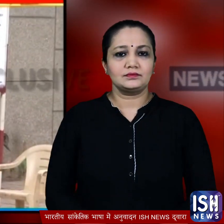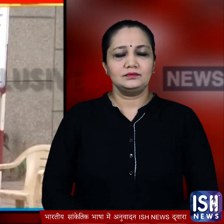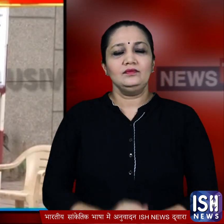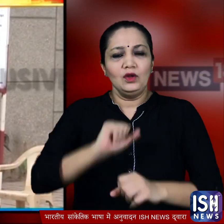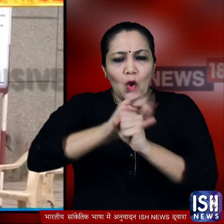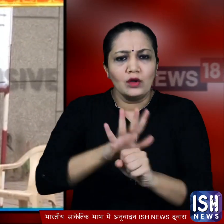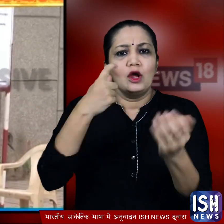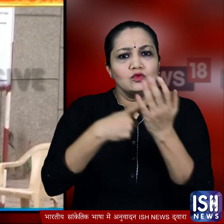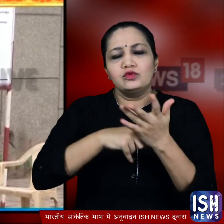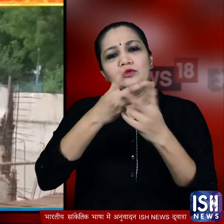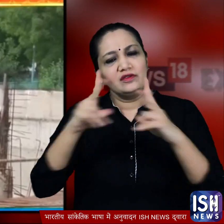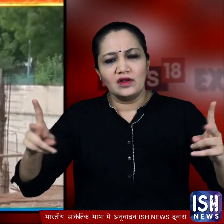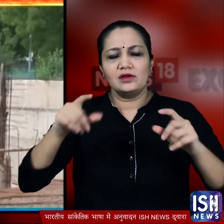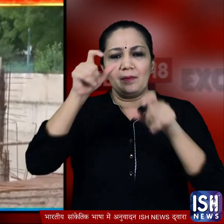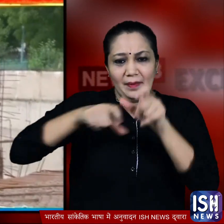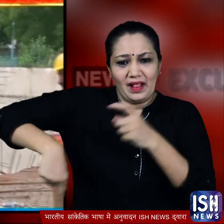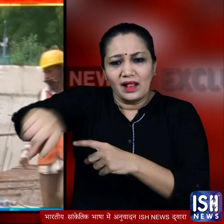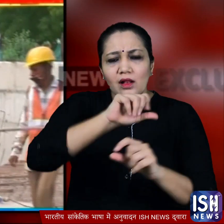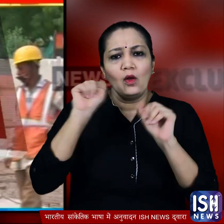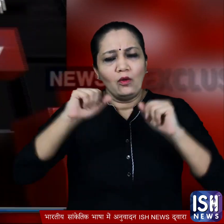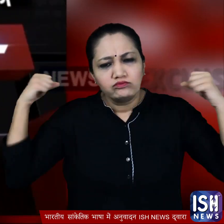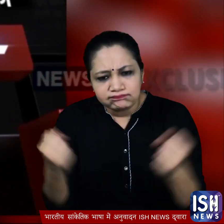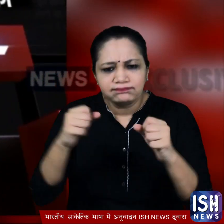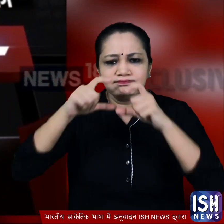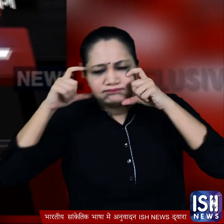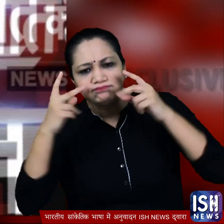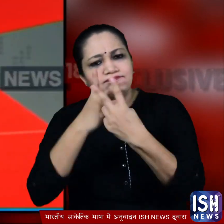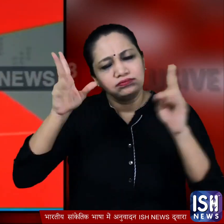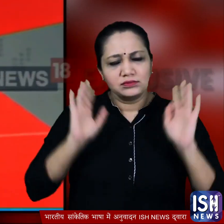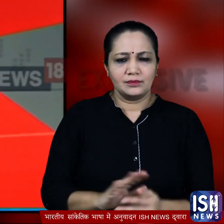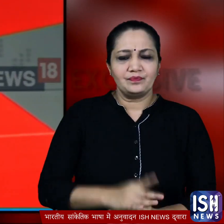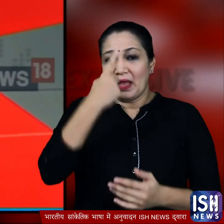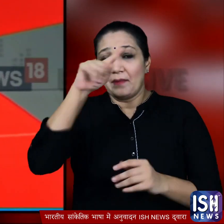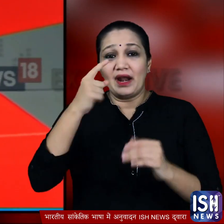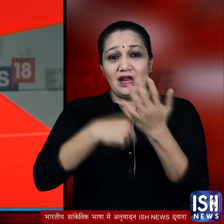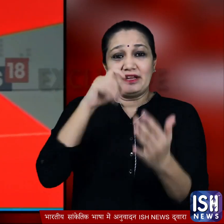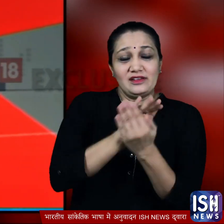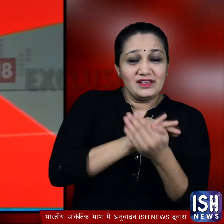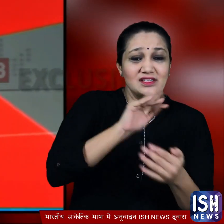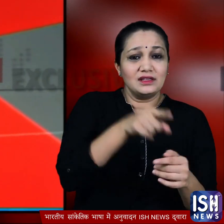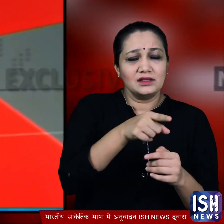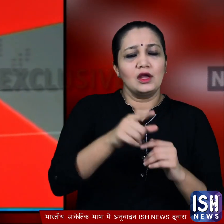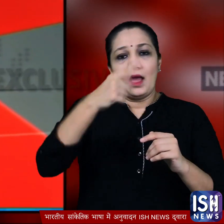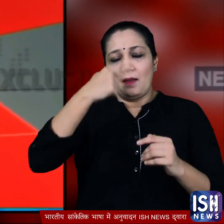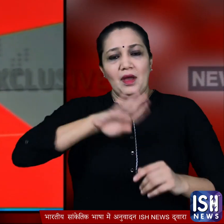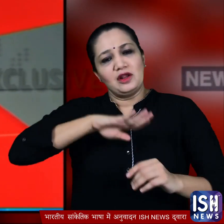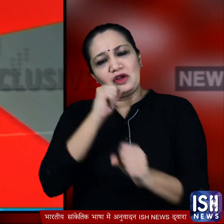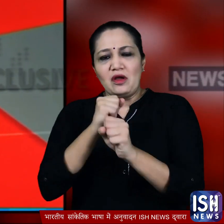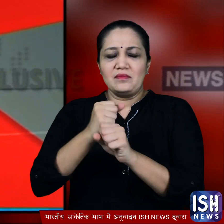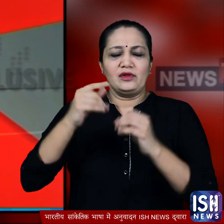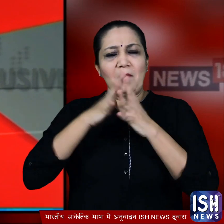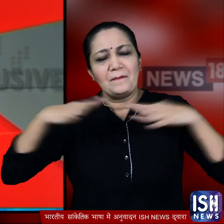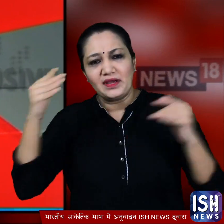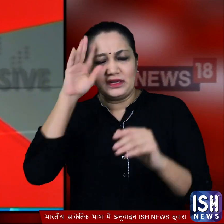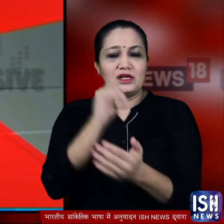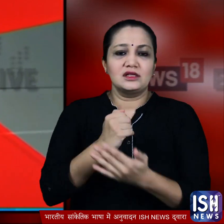भी कोरोना नियमों का ख्याल रखते हुए मजदूर अपने काम में जुटे दिखे। मराठा आरक्षण पर महाराष्ट्र की सरकार ने एक बड़ा फैसला लिया और मराठा